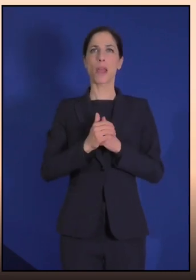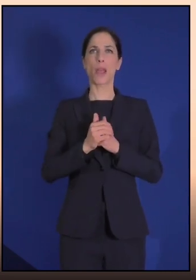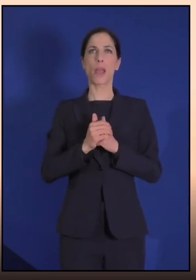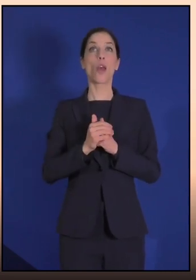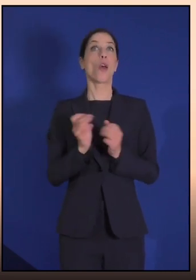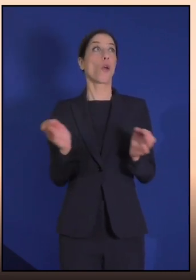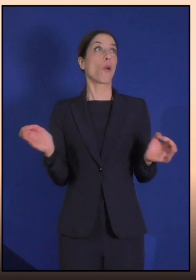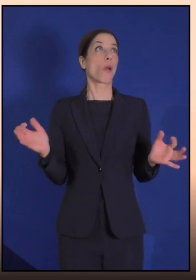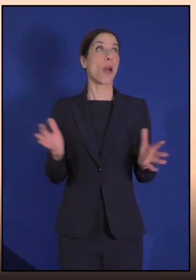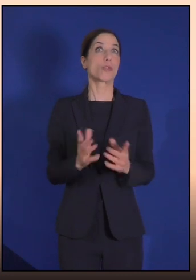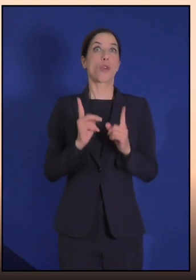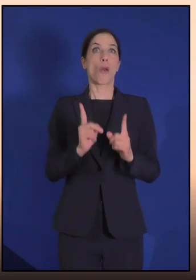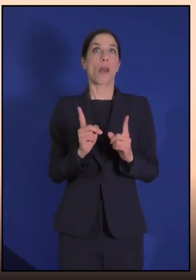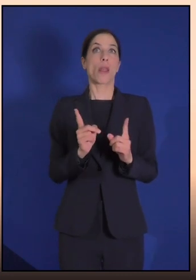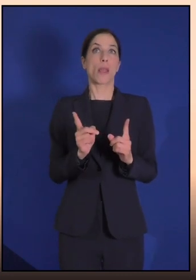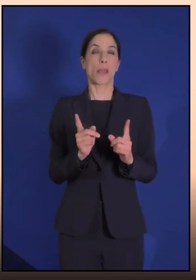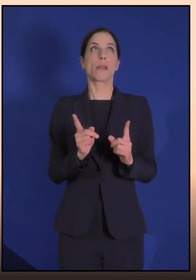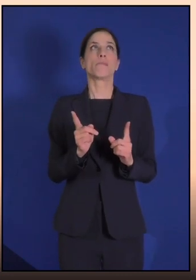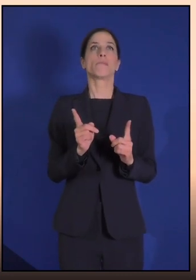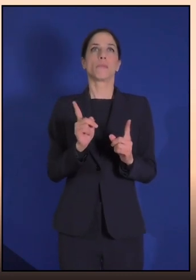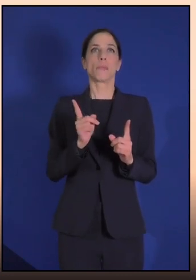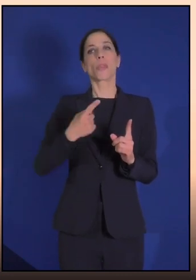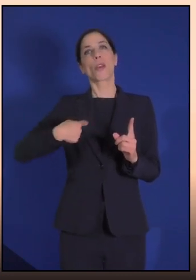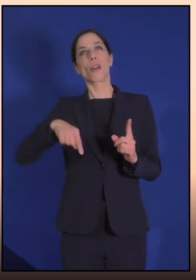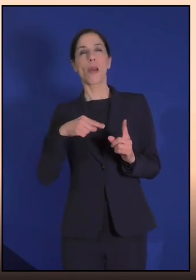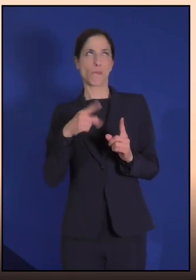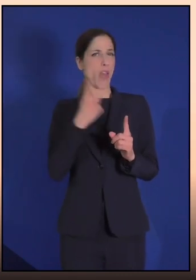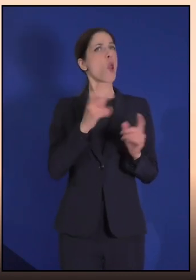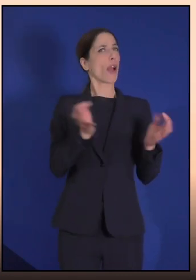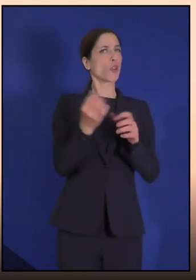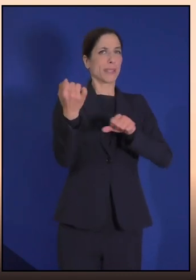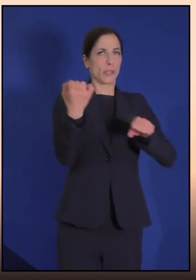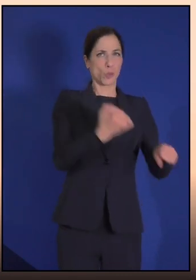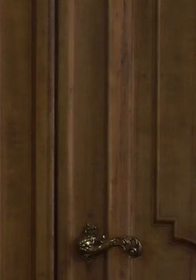nelle occasioni e nelle nostre sia istituzionali che